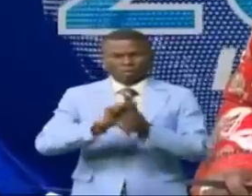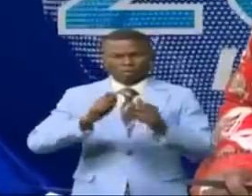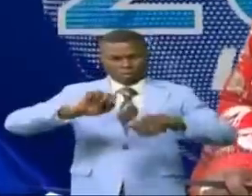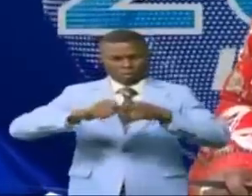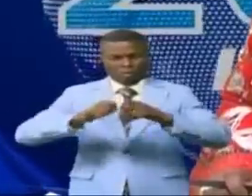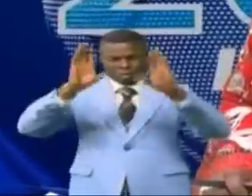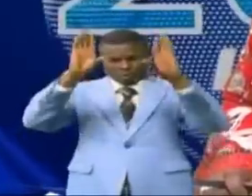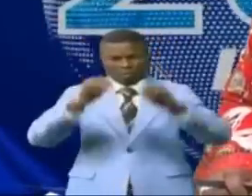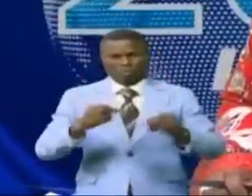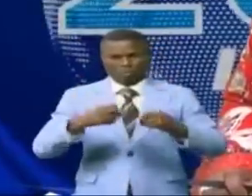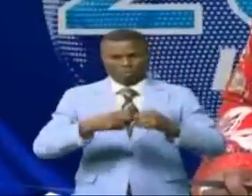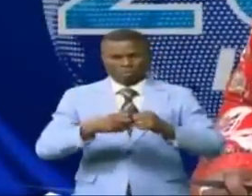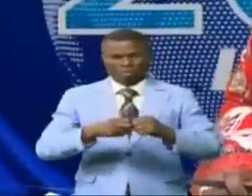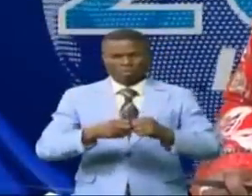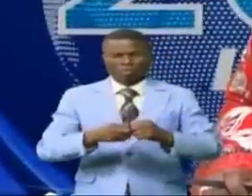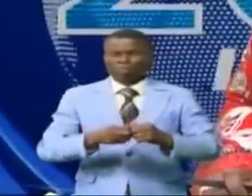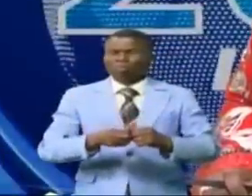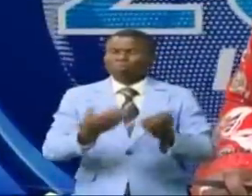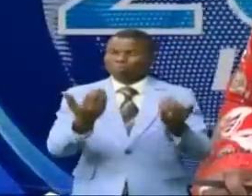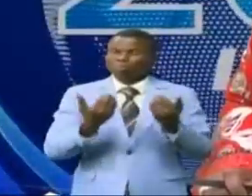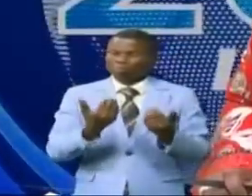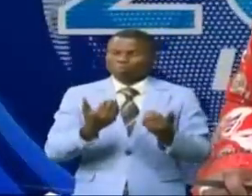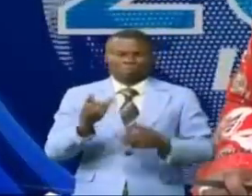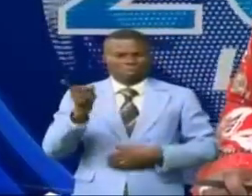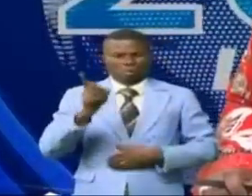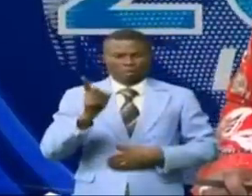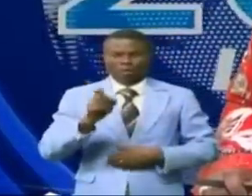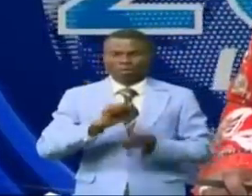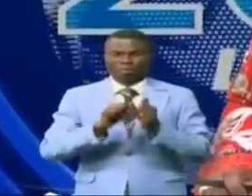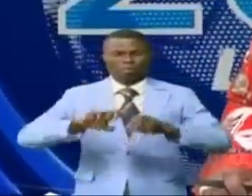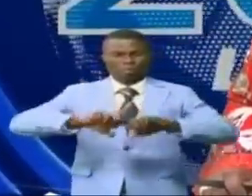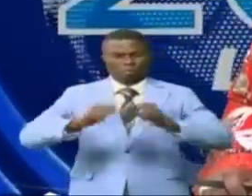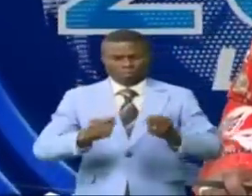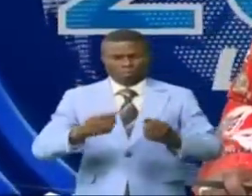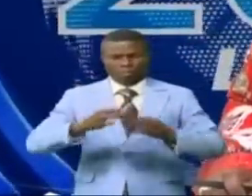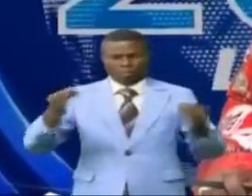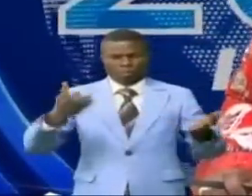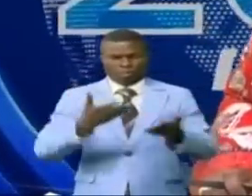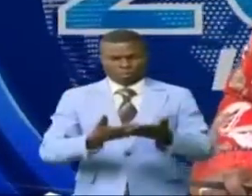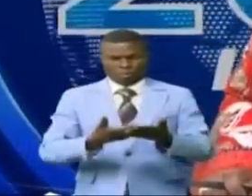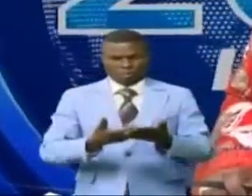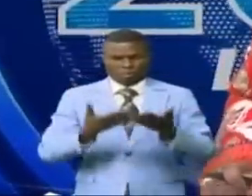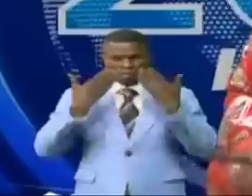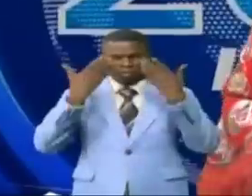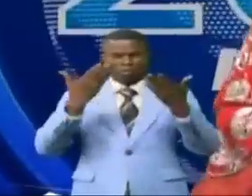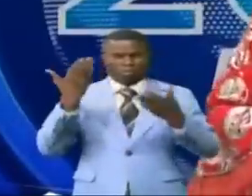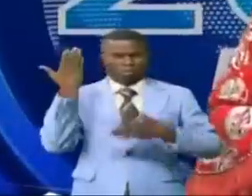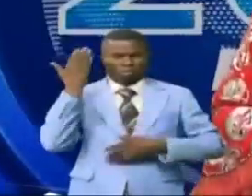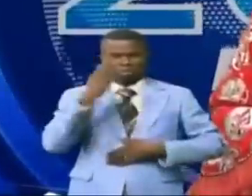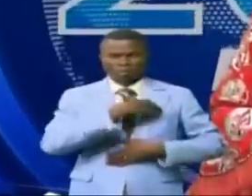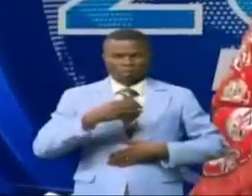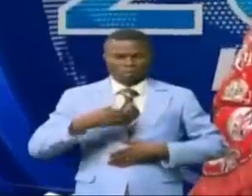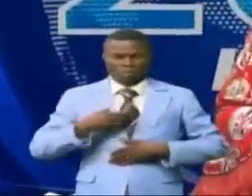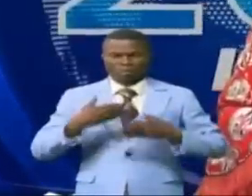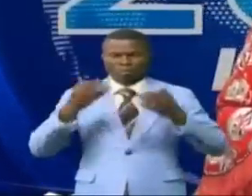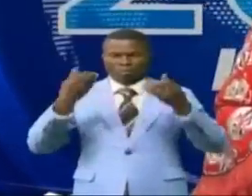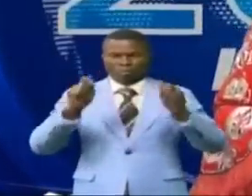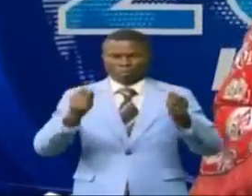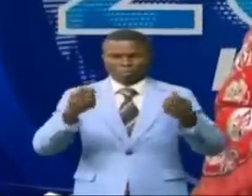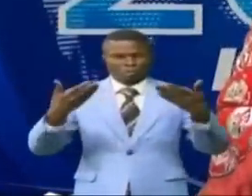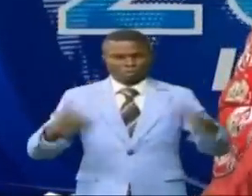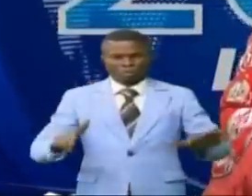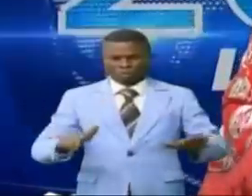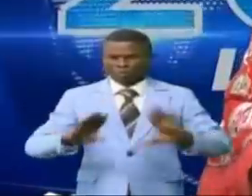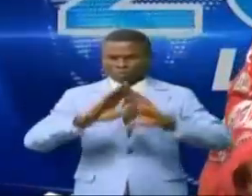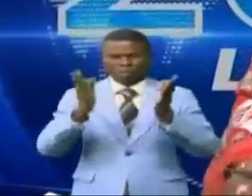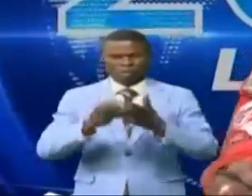désagrément, indépendamment de sa bonne volonté. Fin de ce journal, mesdames et messieurs. Merci de l'avoir suivi. Merci